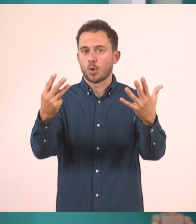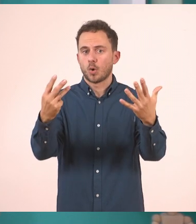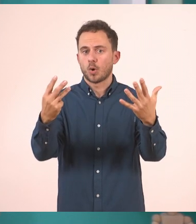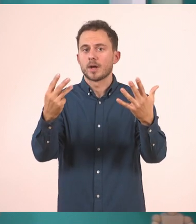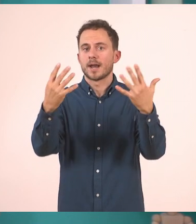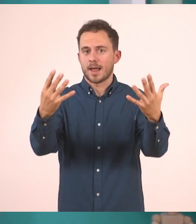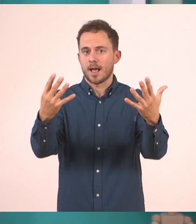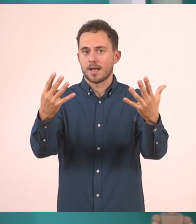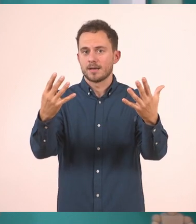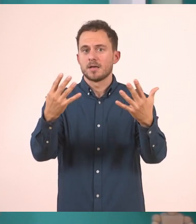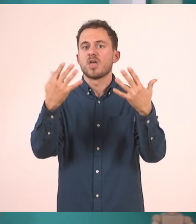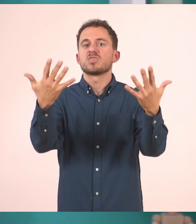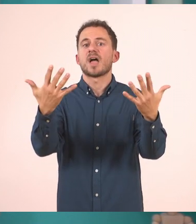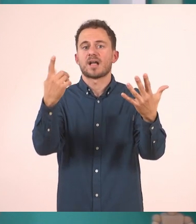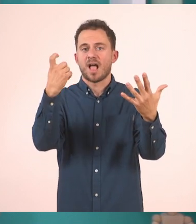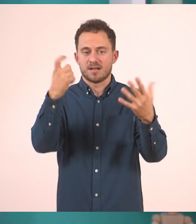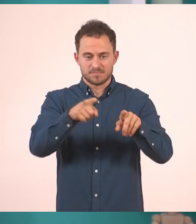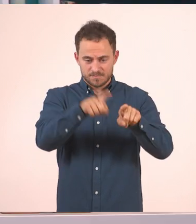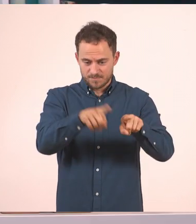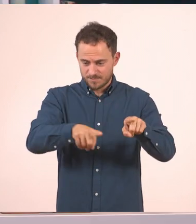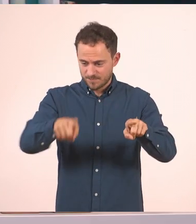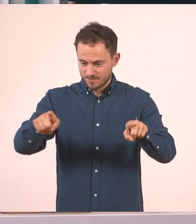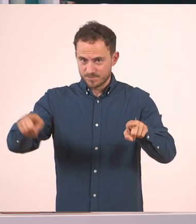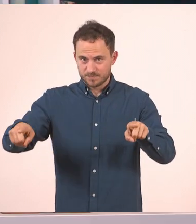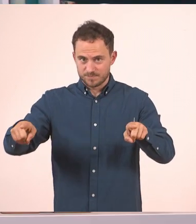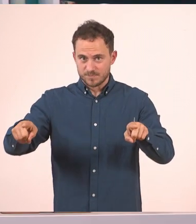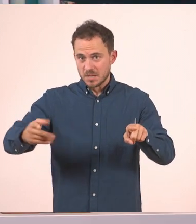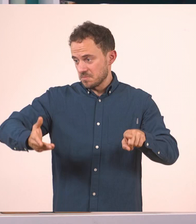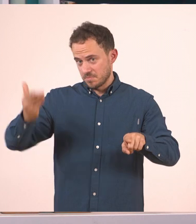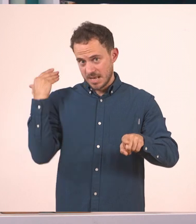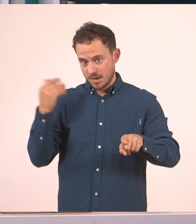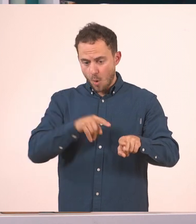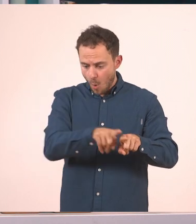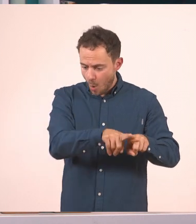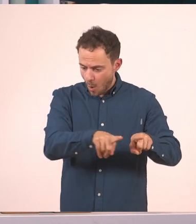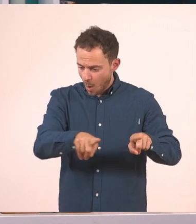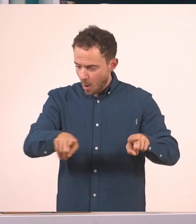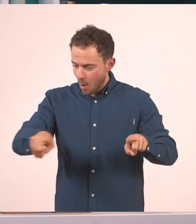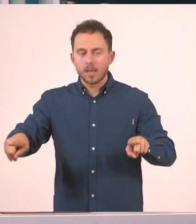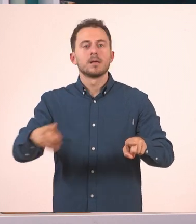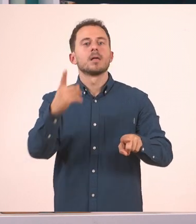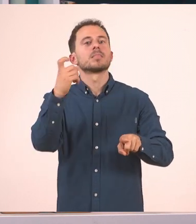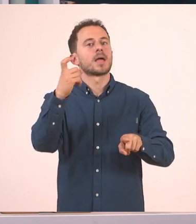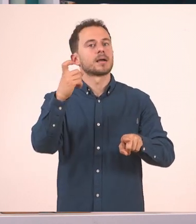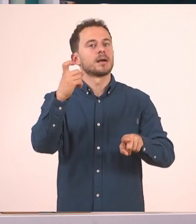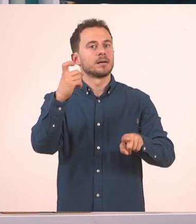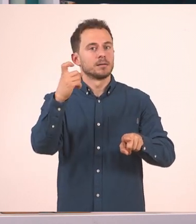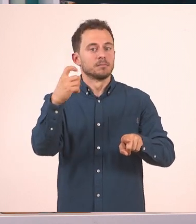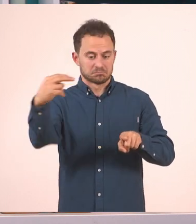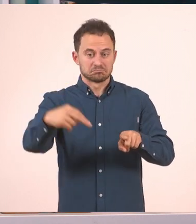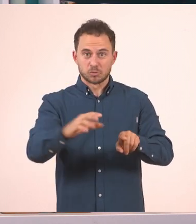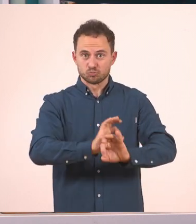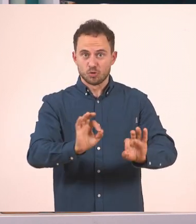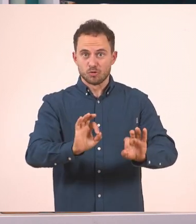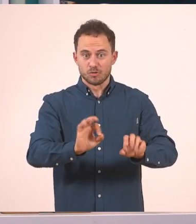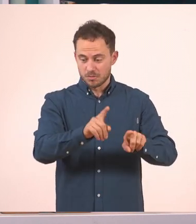8, 9, 10. Είχα 10 καλαμάκια. Βλέπετε, μία ποσότητα με 10